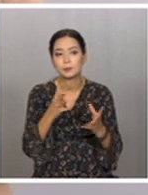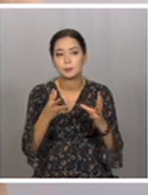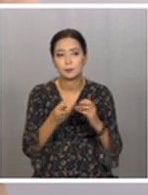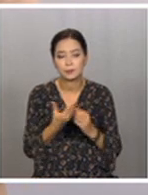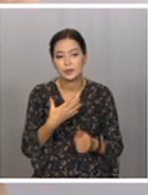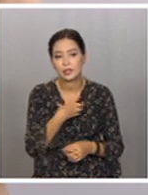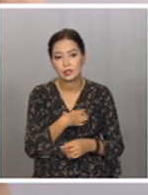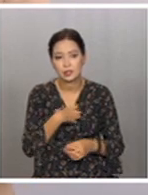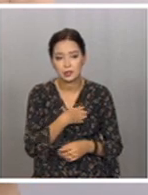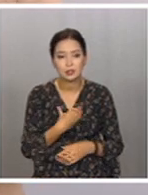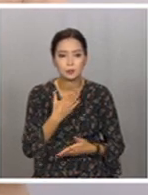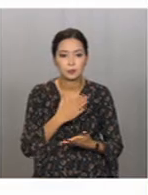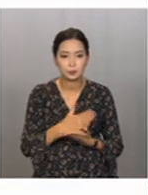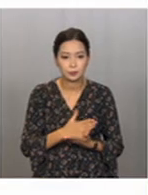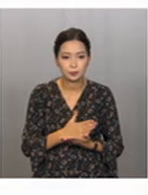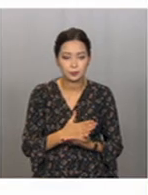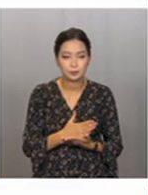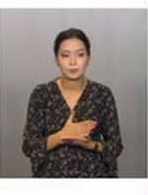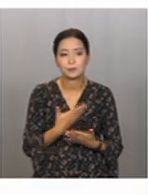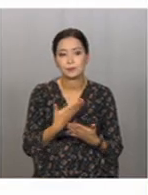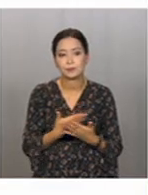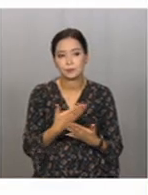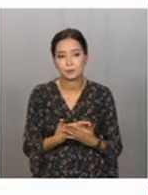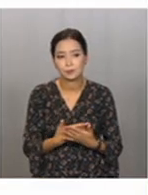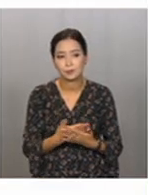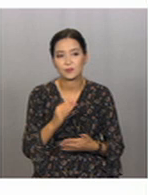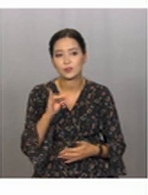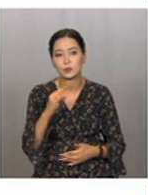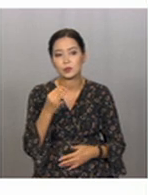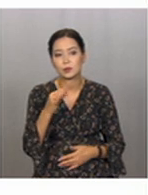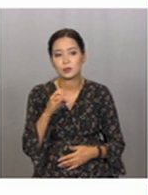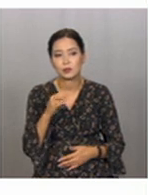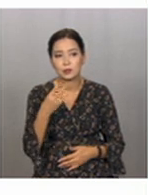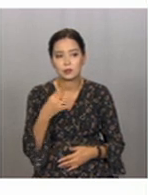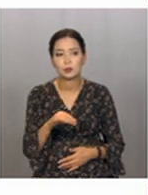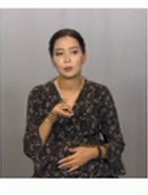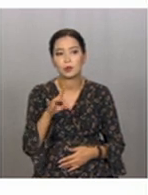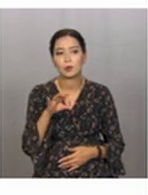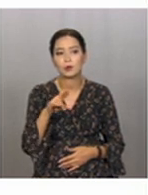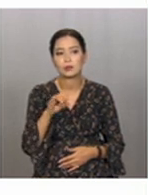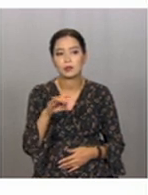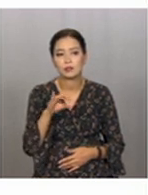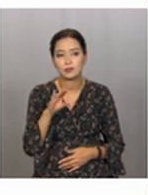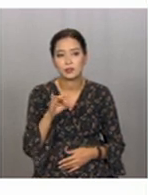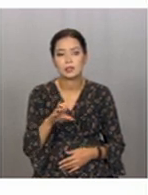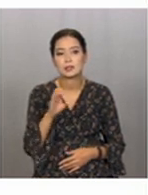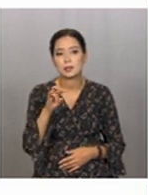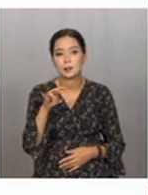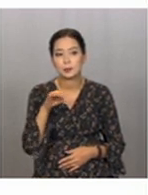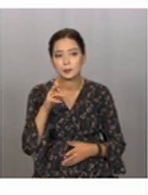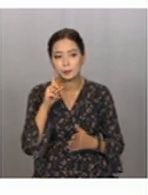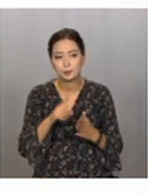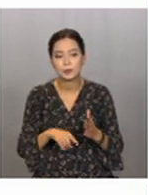жасақтаманың келесідей қасиеттері бар. Функционалдық, портативтілік, сенімділік, сүйемелдеу